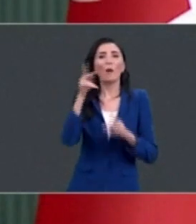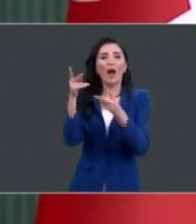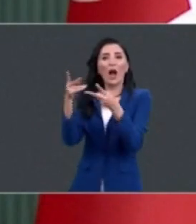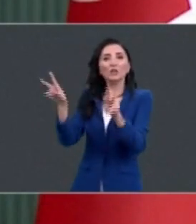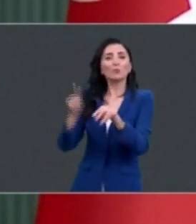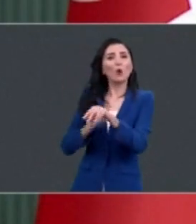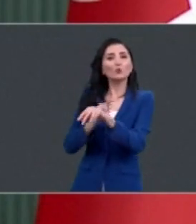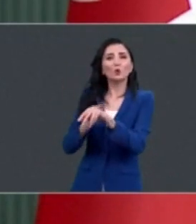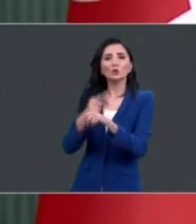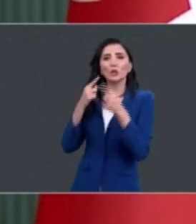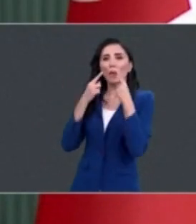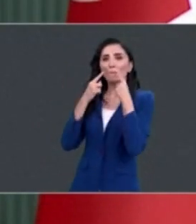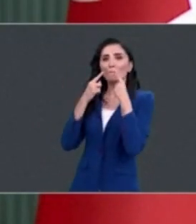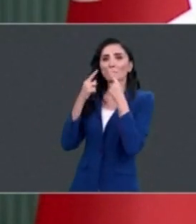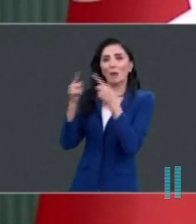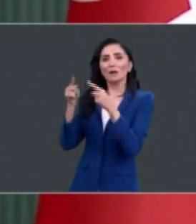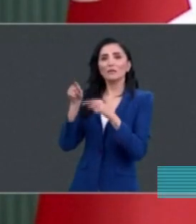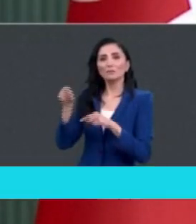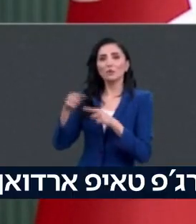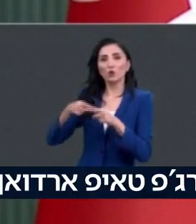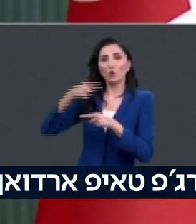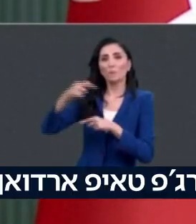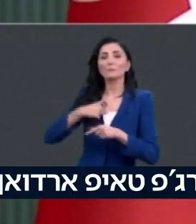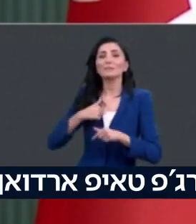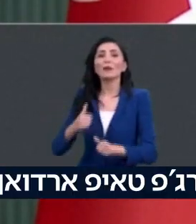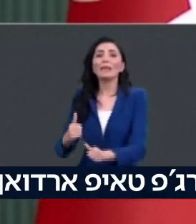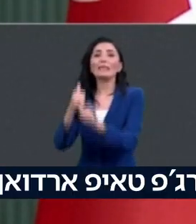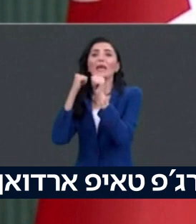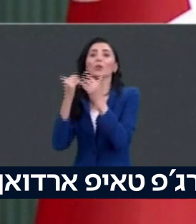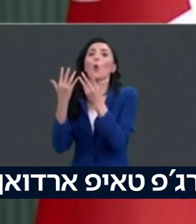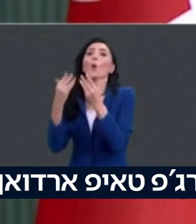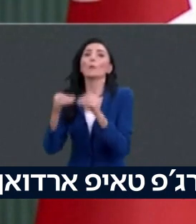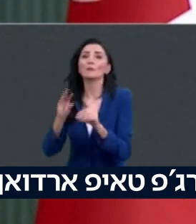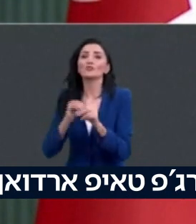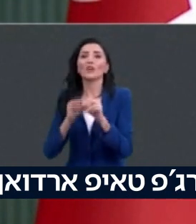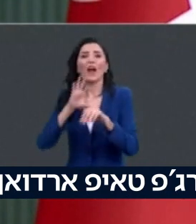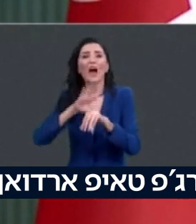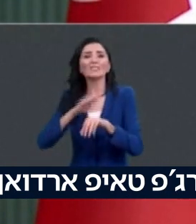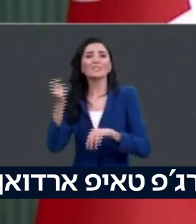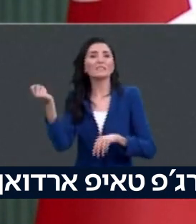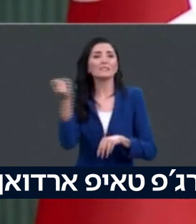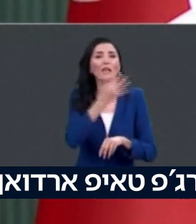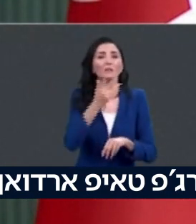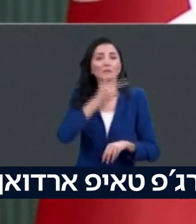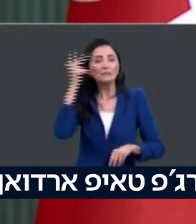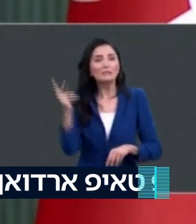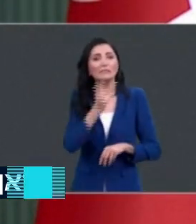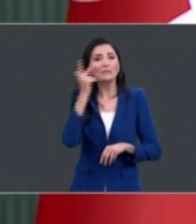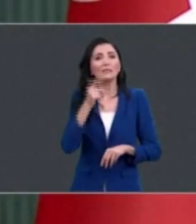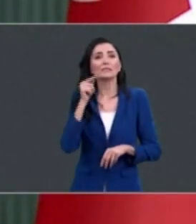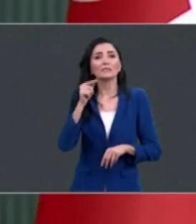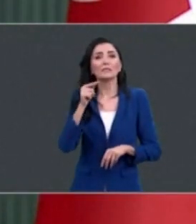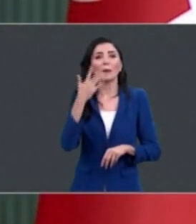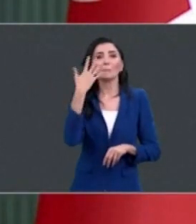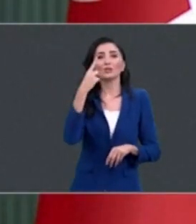açılma sürecine girdiği bir dönemde bizim geride kalmamak için vaka sayıları mızı süratle